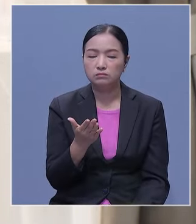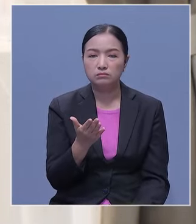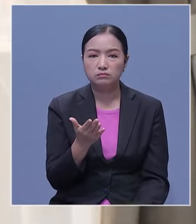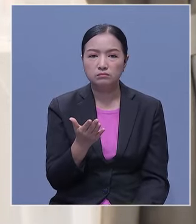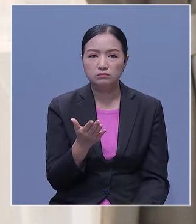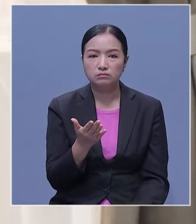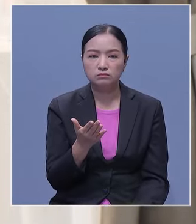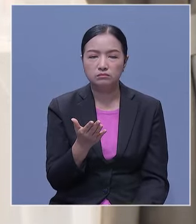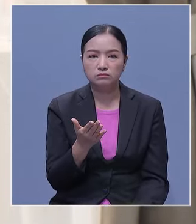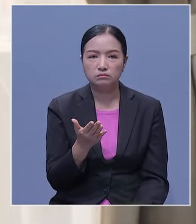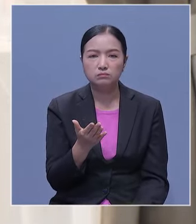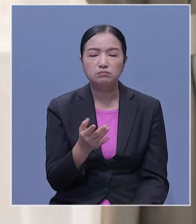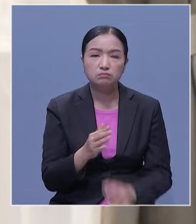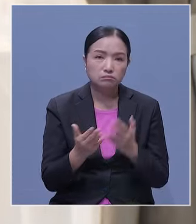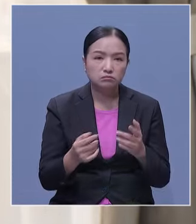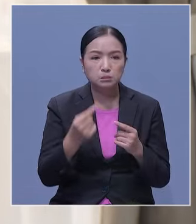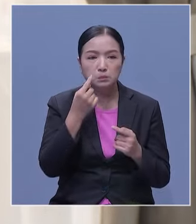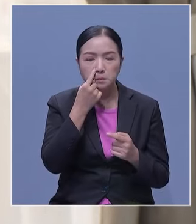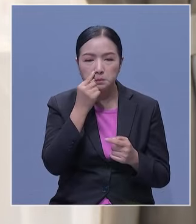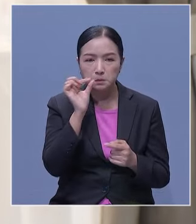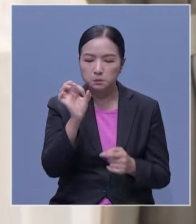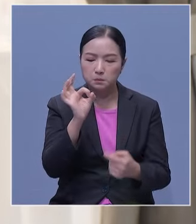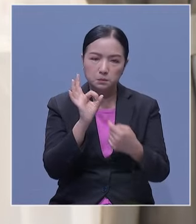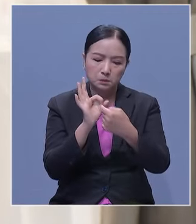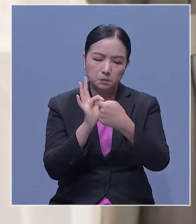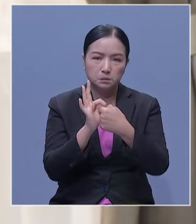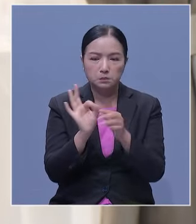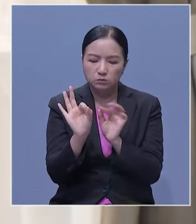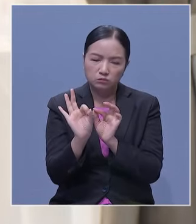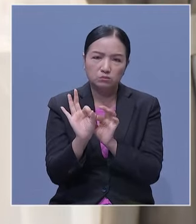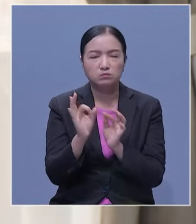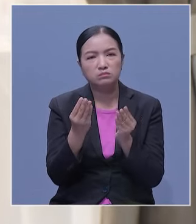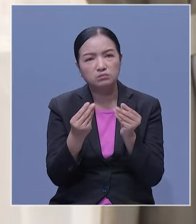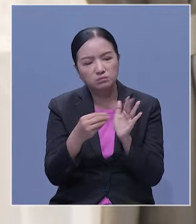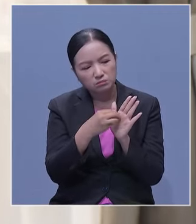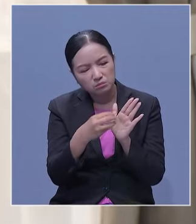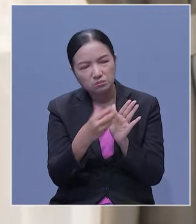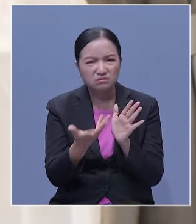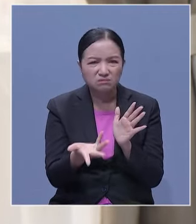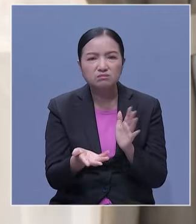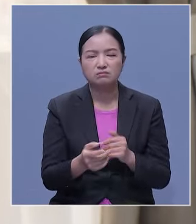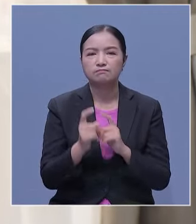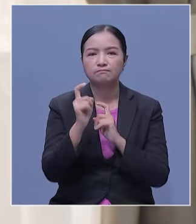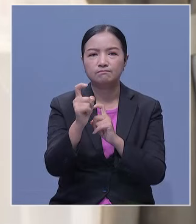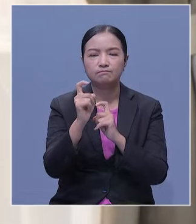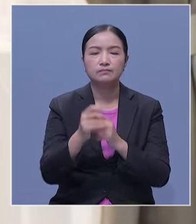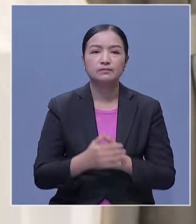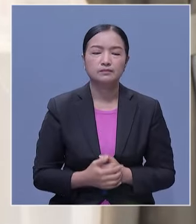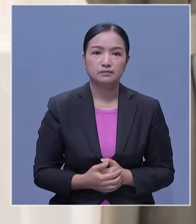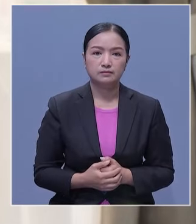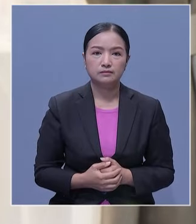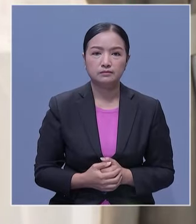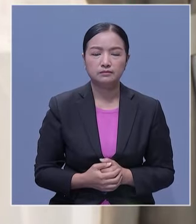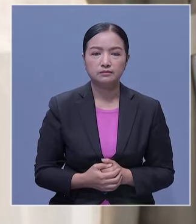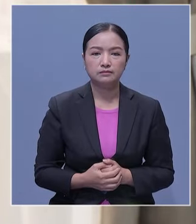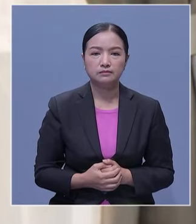ามีพยาธิสภาพในช่องจมูกอย่างเช่นเป็นก้อนเนื้องอกเนี่ยค่ะอันนี้ก็เป็นสัญญาณที่บอกว่ามันอันตรายค่ะแต่โ